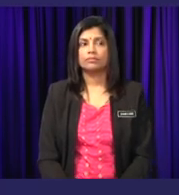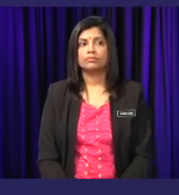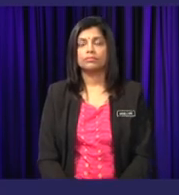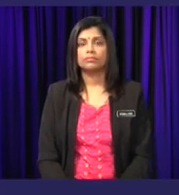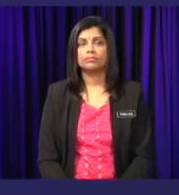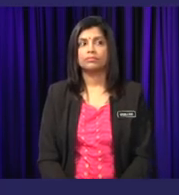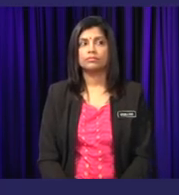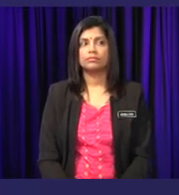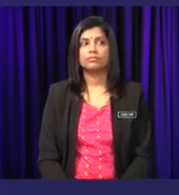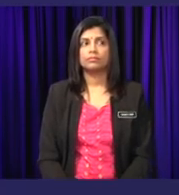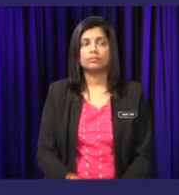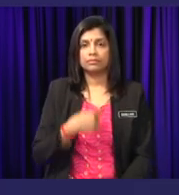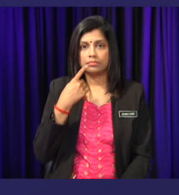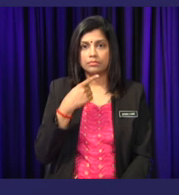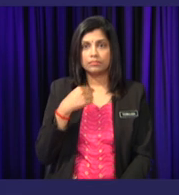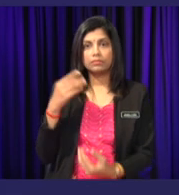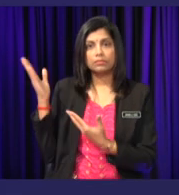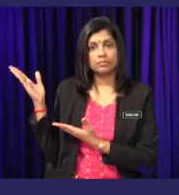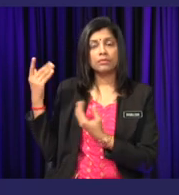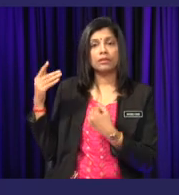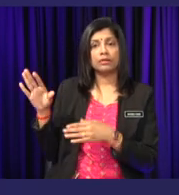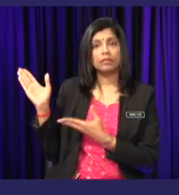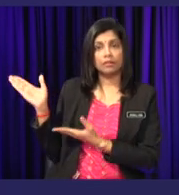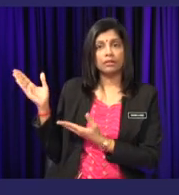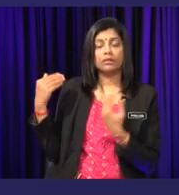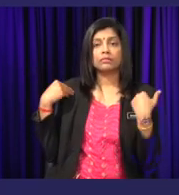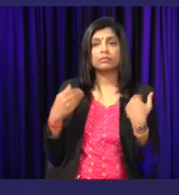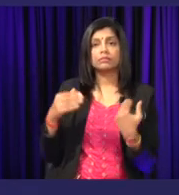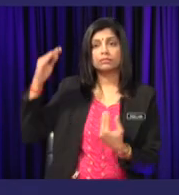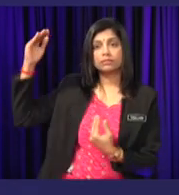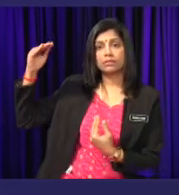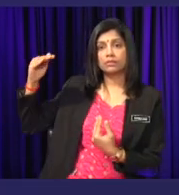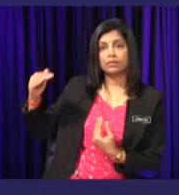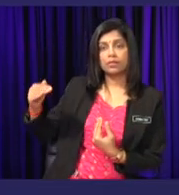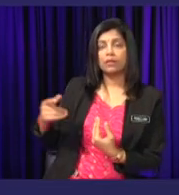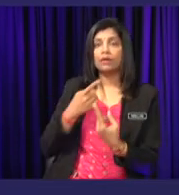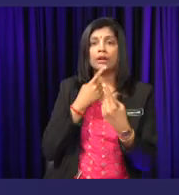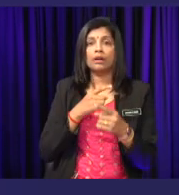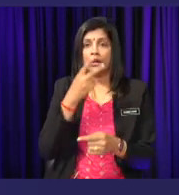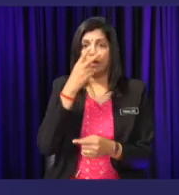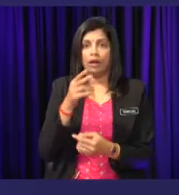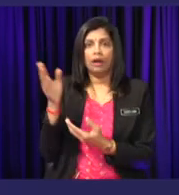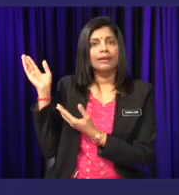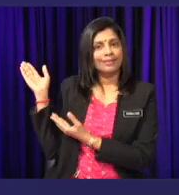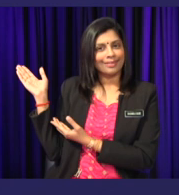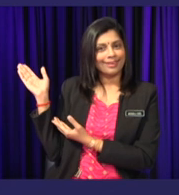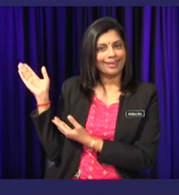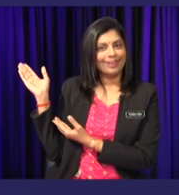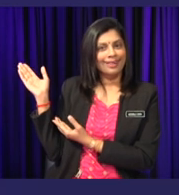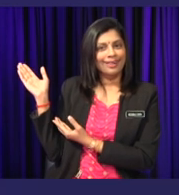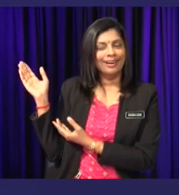penduduk yang prihatin Oke saya nampak tadi ada tindakannya hilang